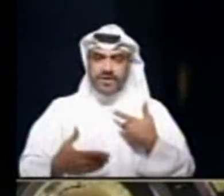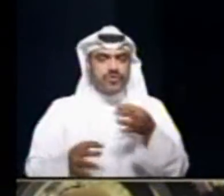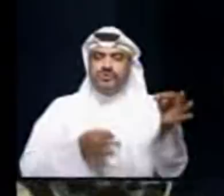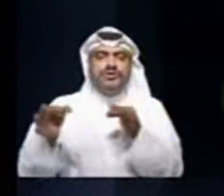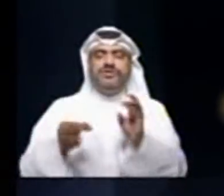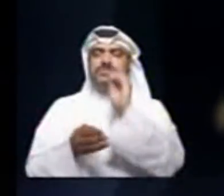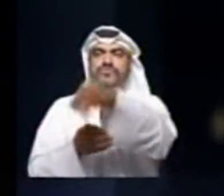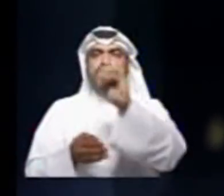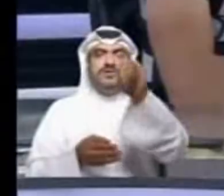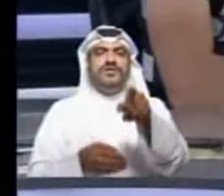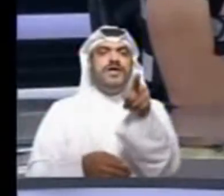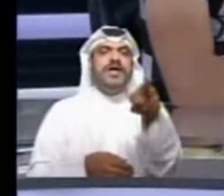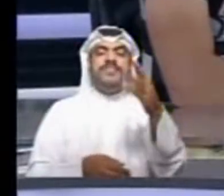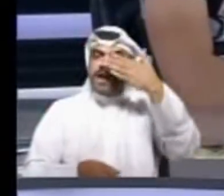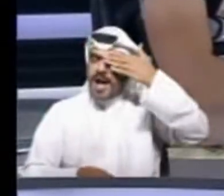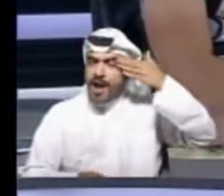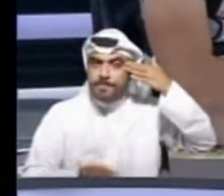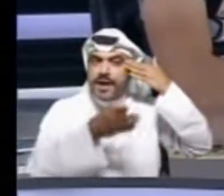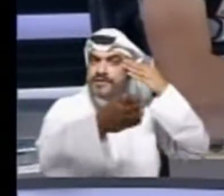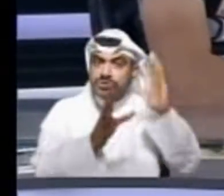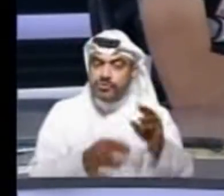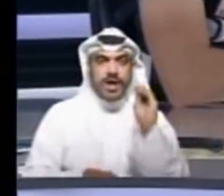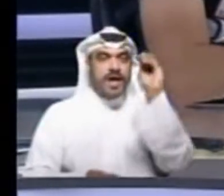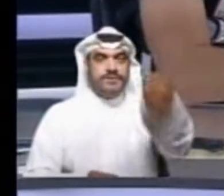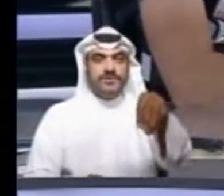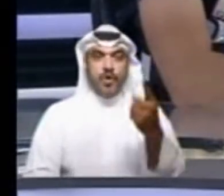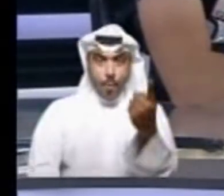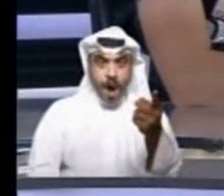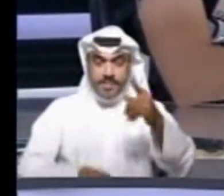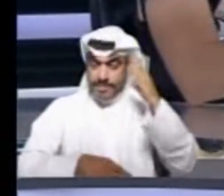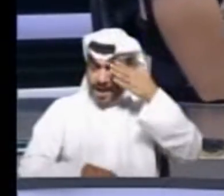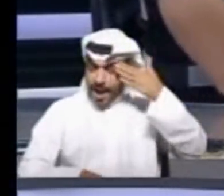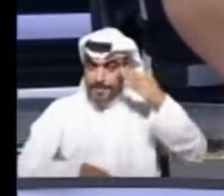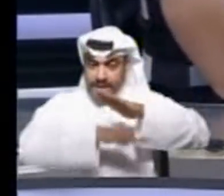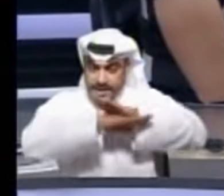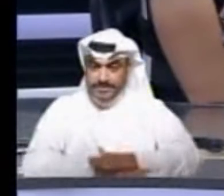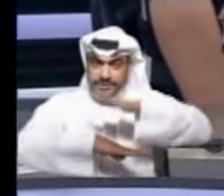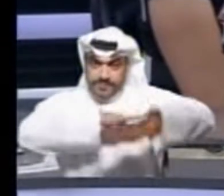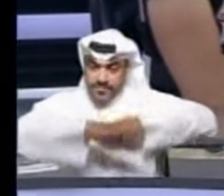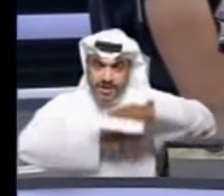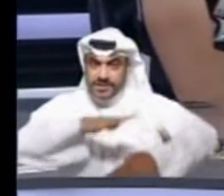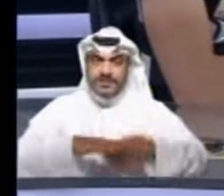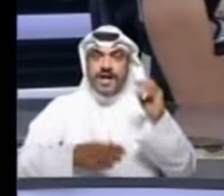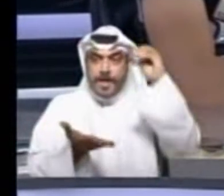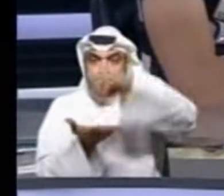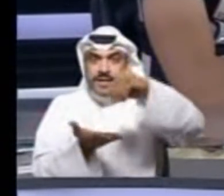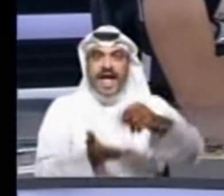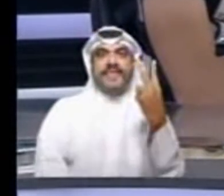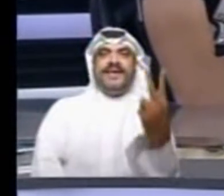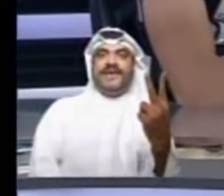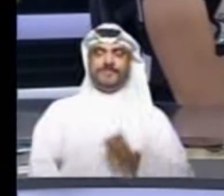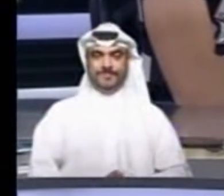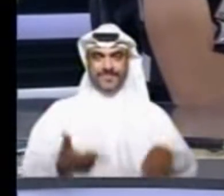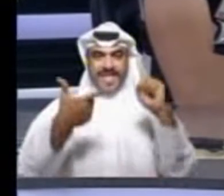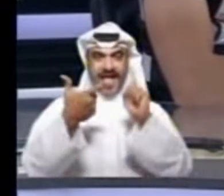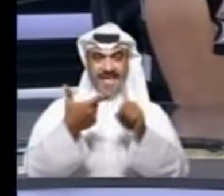المجموعات؟ على حسب بالخبره المتطوعين نفسها. يعني مثلا واحد عنده اسعافات اوليه حطينا في كل منطقه مثلا 2. حالات